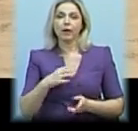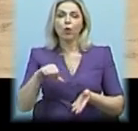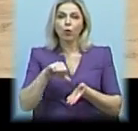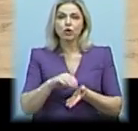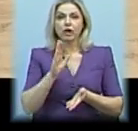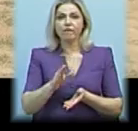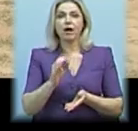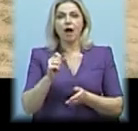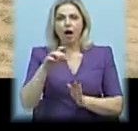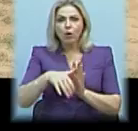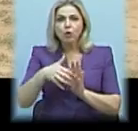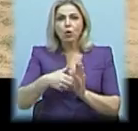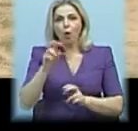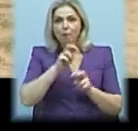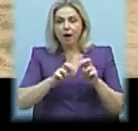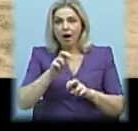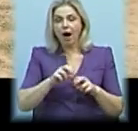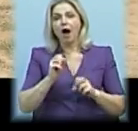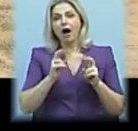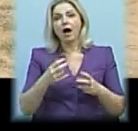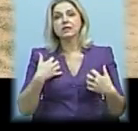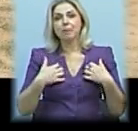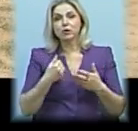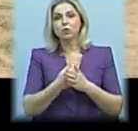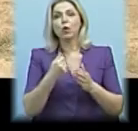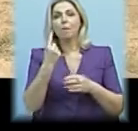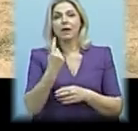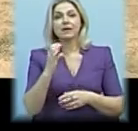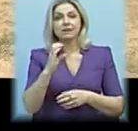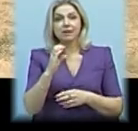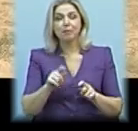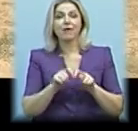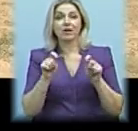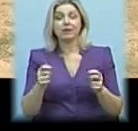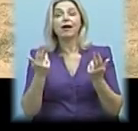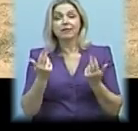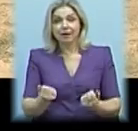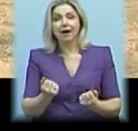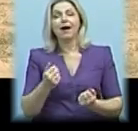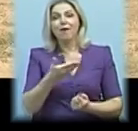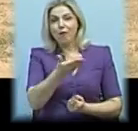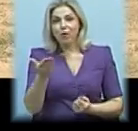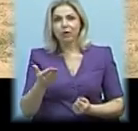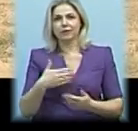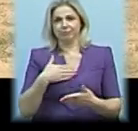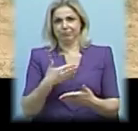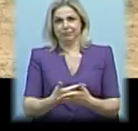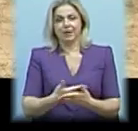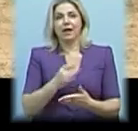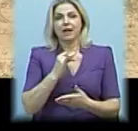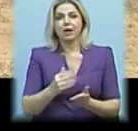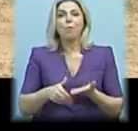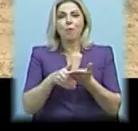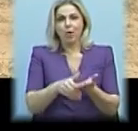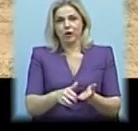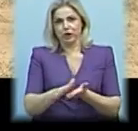археологічних розкопках. А так як ми поспішаємо до 1 вересня, як до відкриття? Так. Ось вони проявили ініціативу, щоб